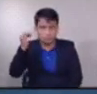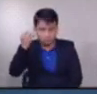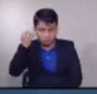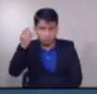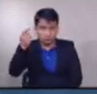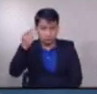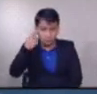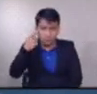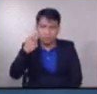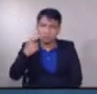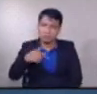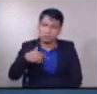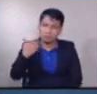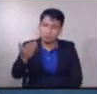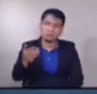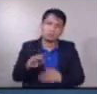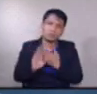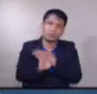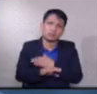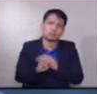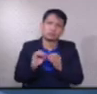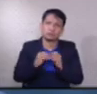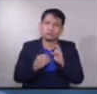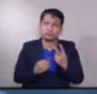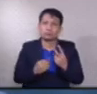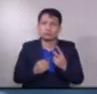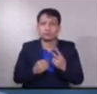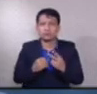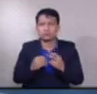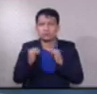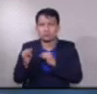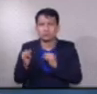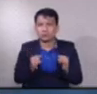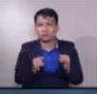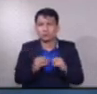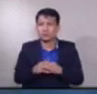Junbert Gigayuma. Sa aming pagbabalik, round 2 ng kanyang job